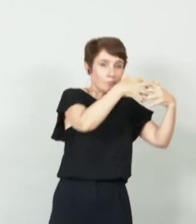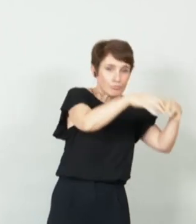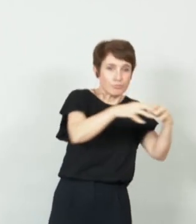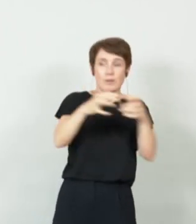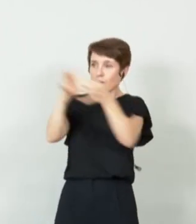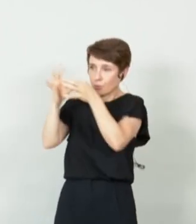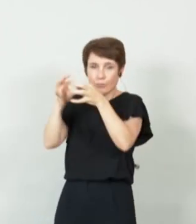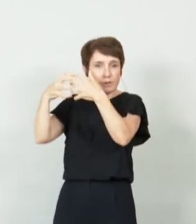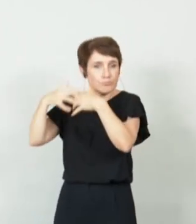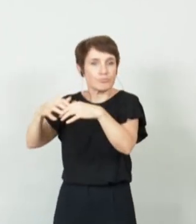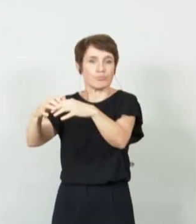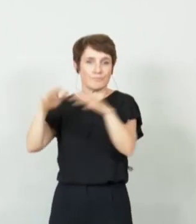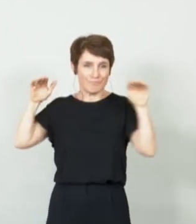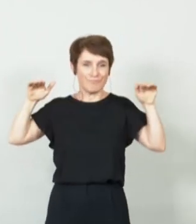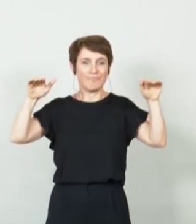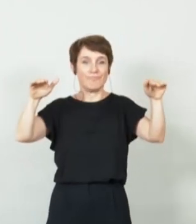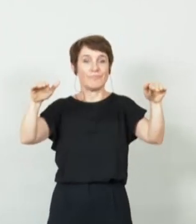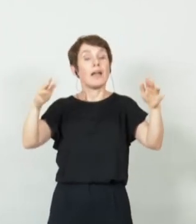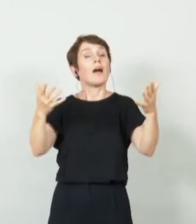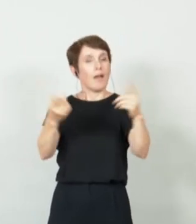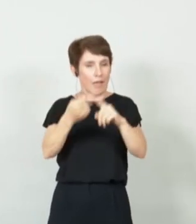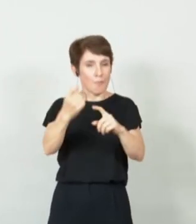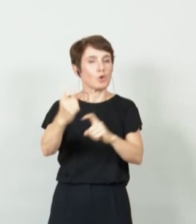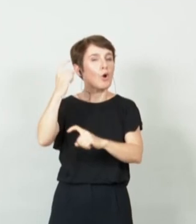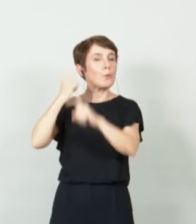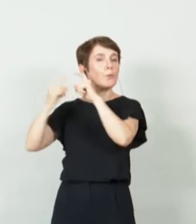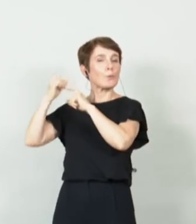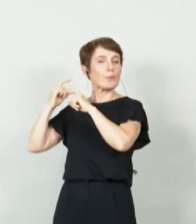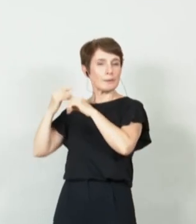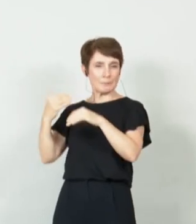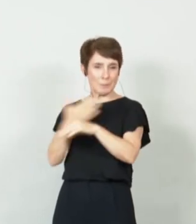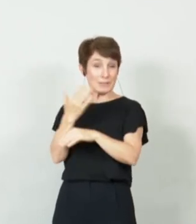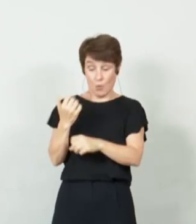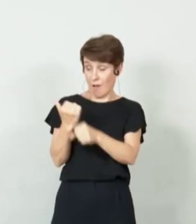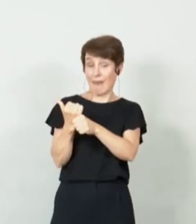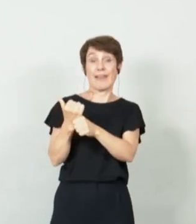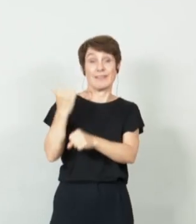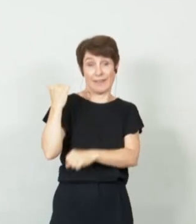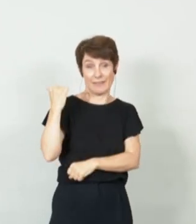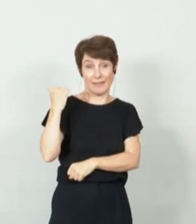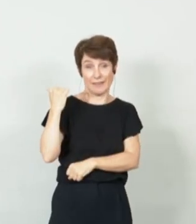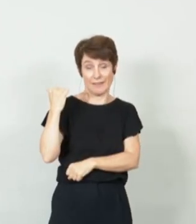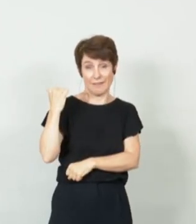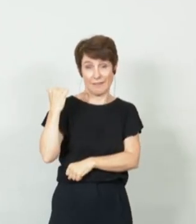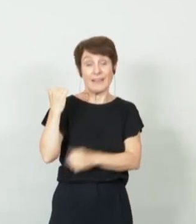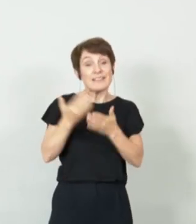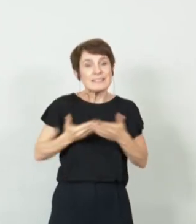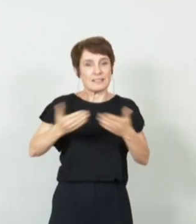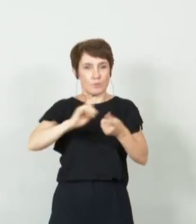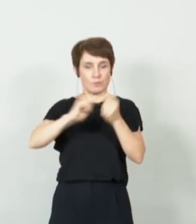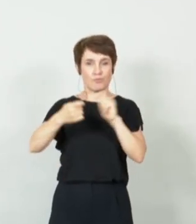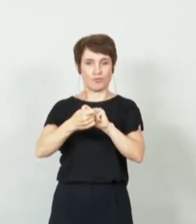or c'est là qu'on va refaire un peu d'histoire depuis l'an passé la situation a changé